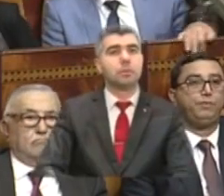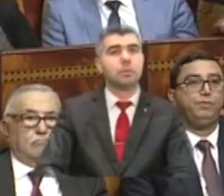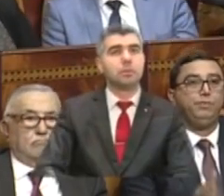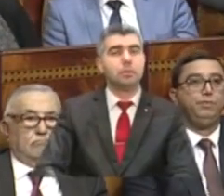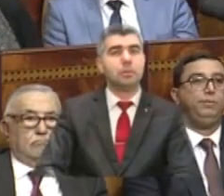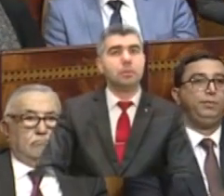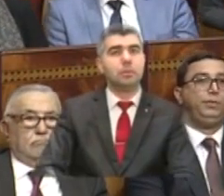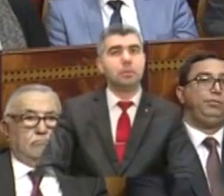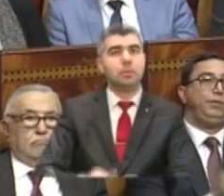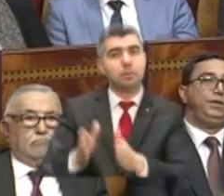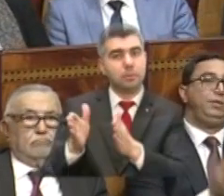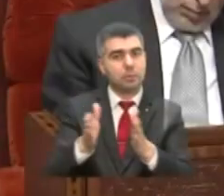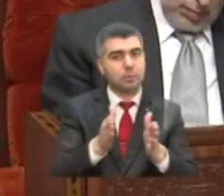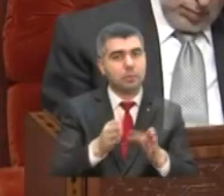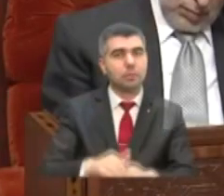شكرا.